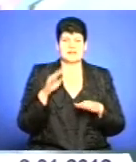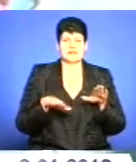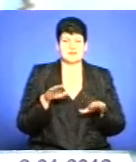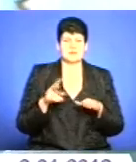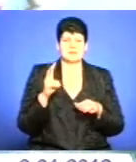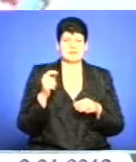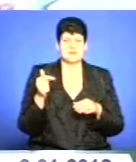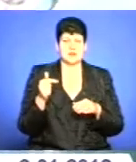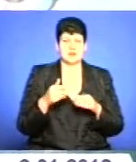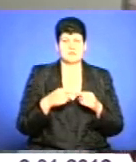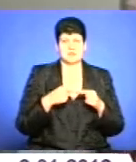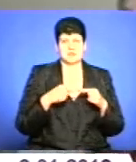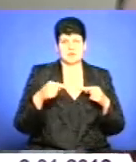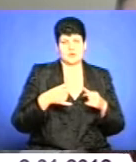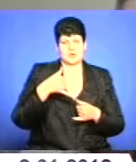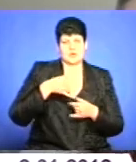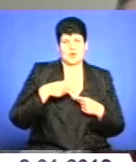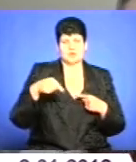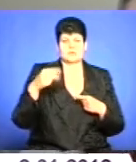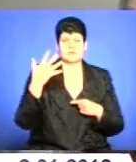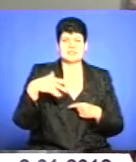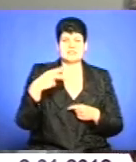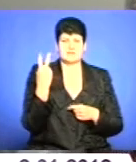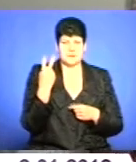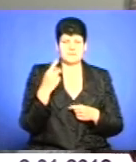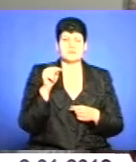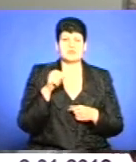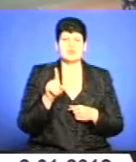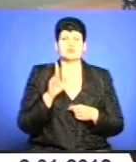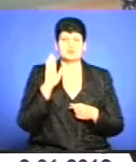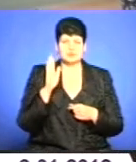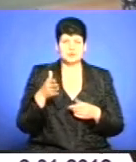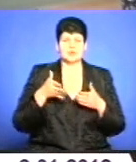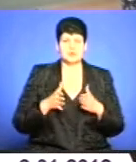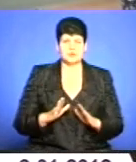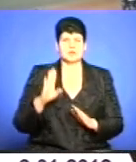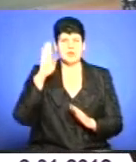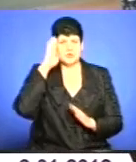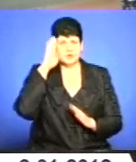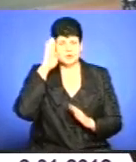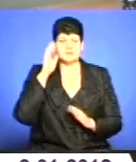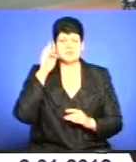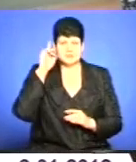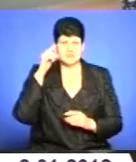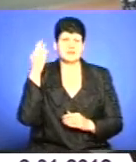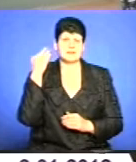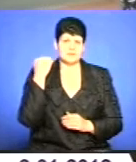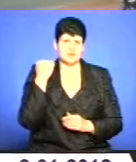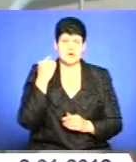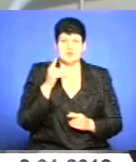довжиною 52 сантиметри. Про те, що буде хлопчик, батьки знали давно, але не сподівалися, що це станеться у новорічну